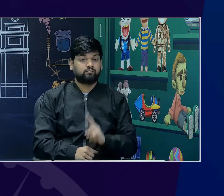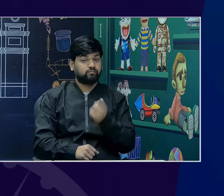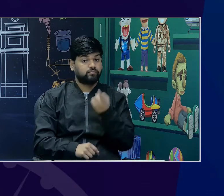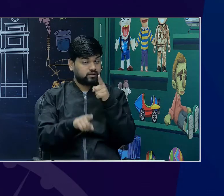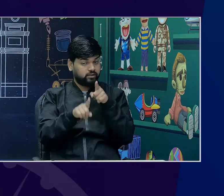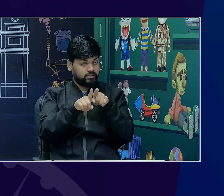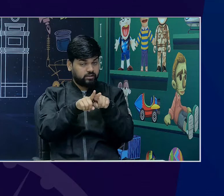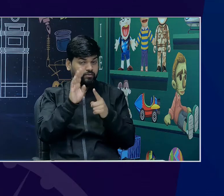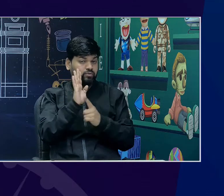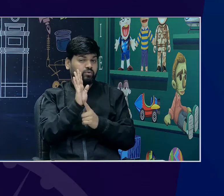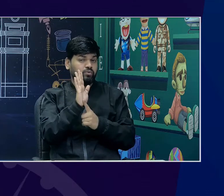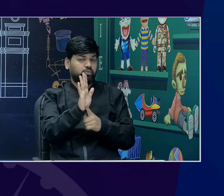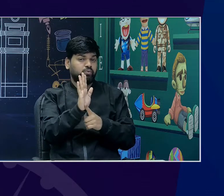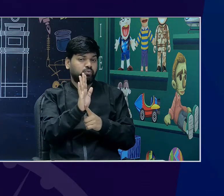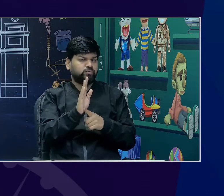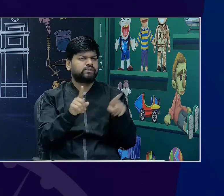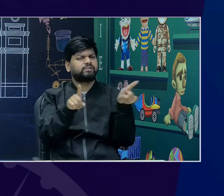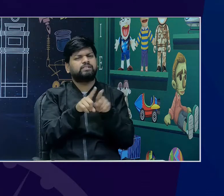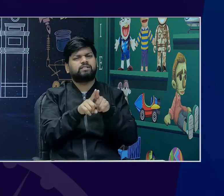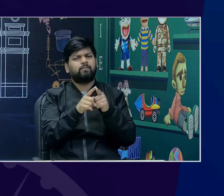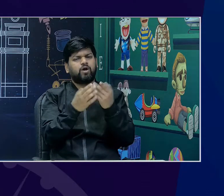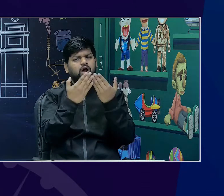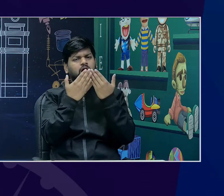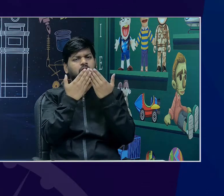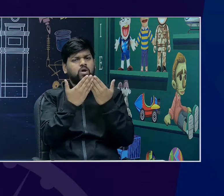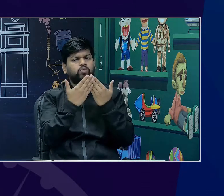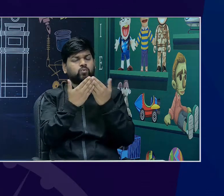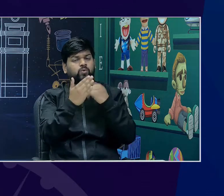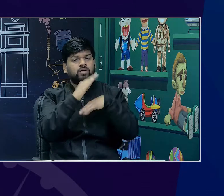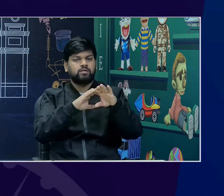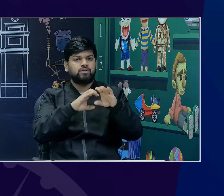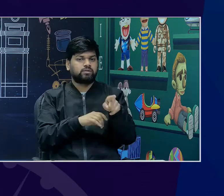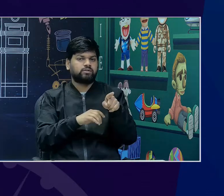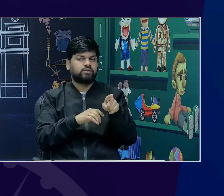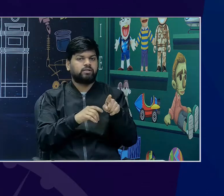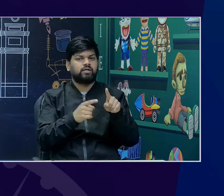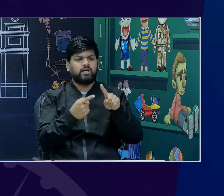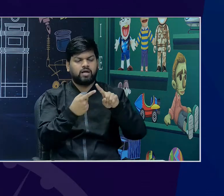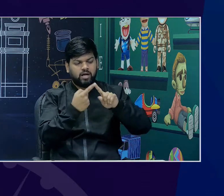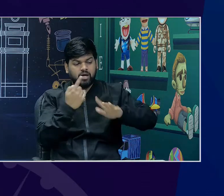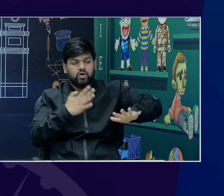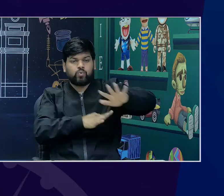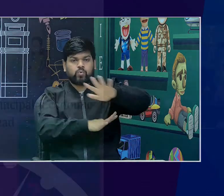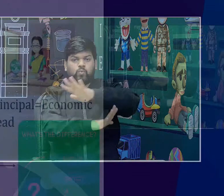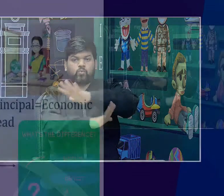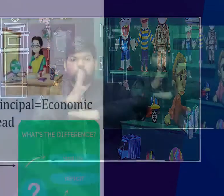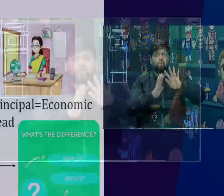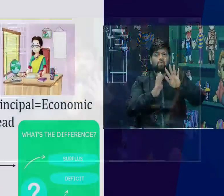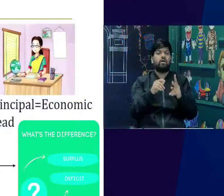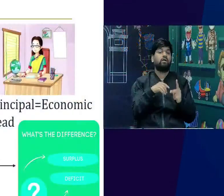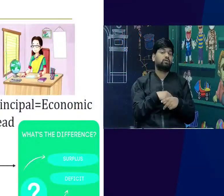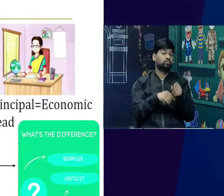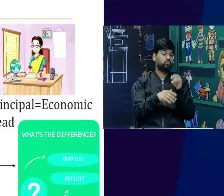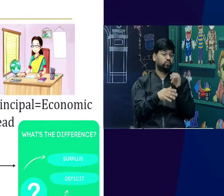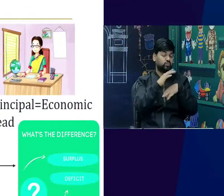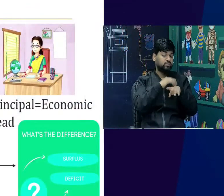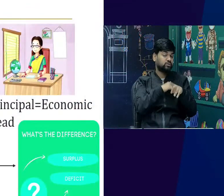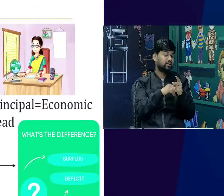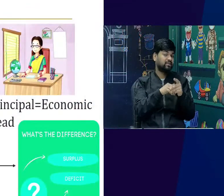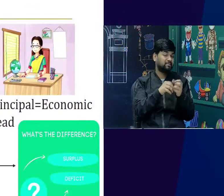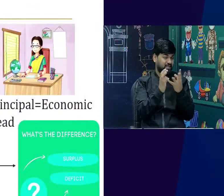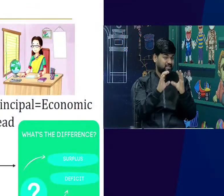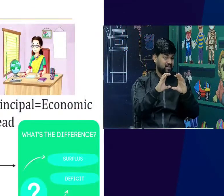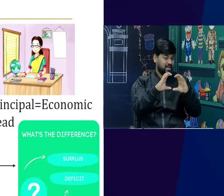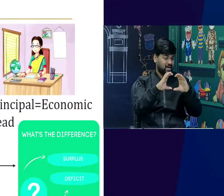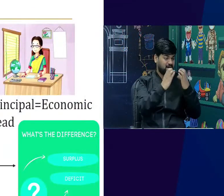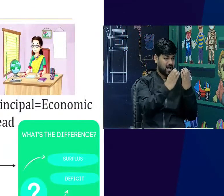इकोनॉमी है, और जो स्कूल में क्लासरूम्स हैं वो आपके डिफरेंट कंट्रीज़ हैं या स्टेट्स हैं. जो वहाँ की प्रिंसिपल